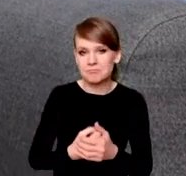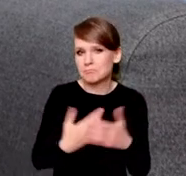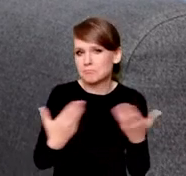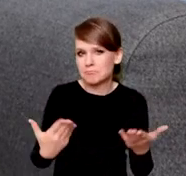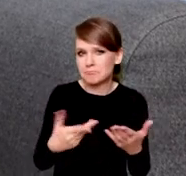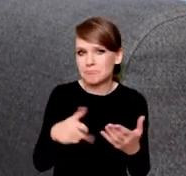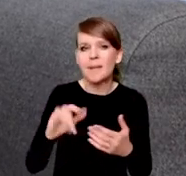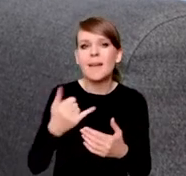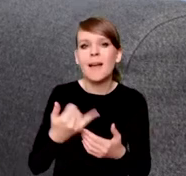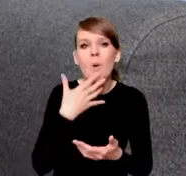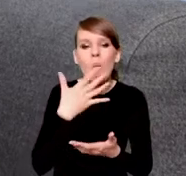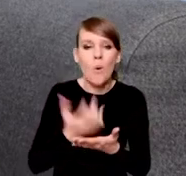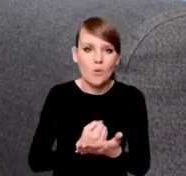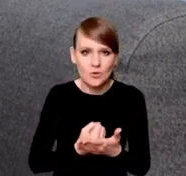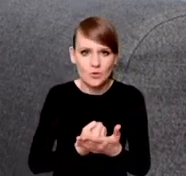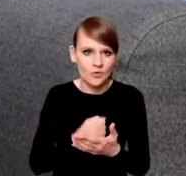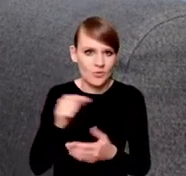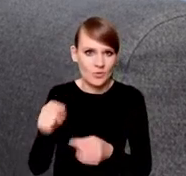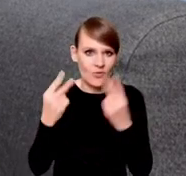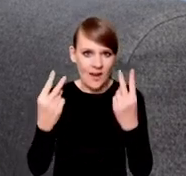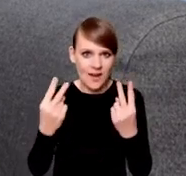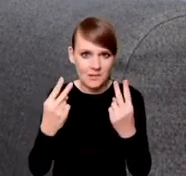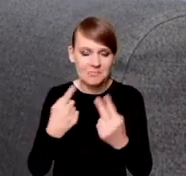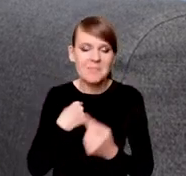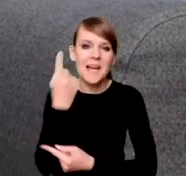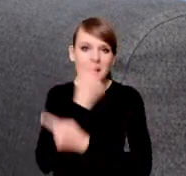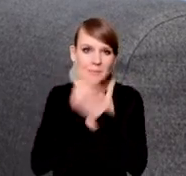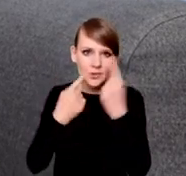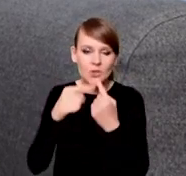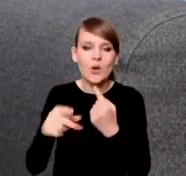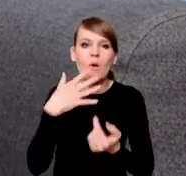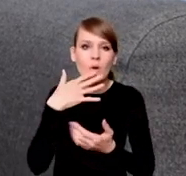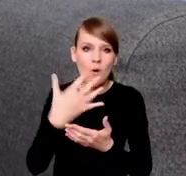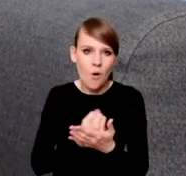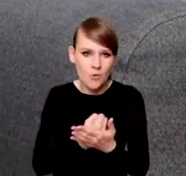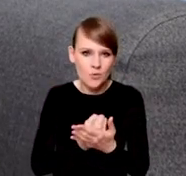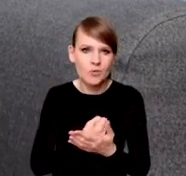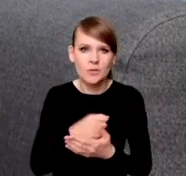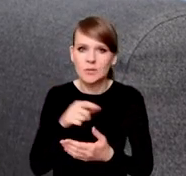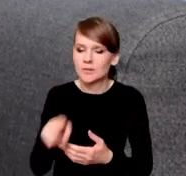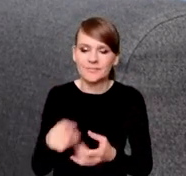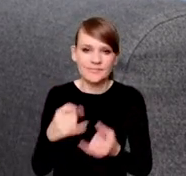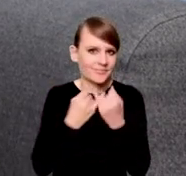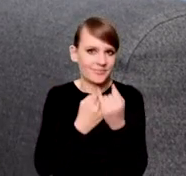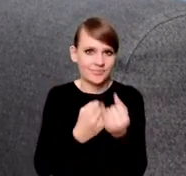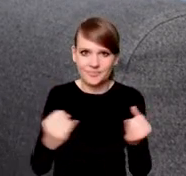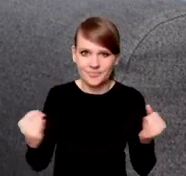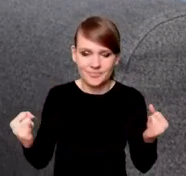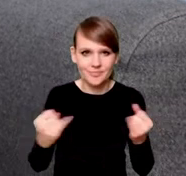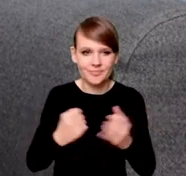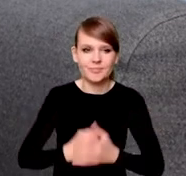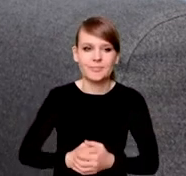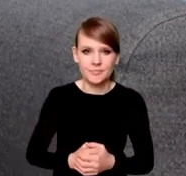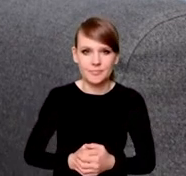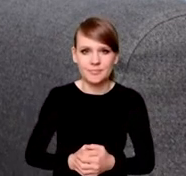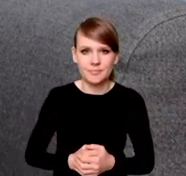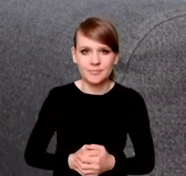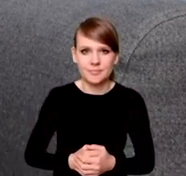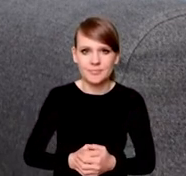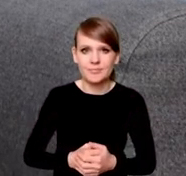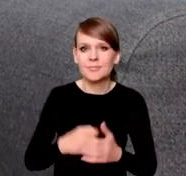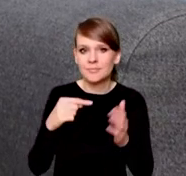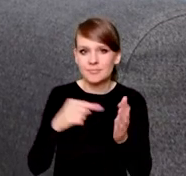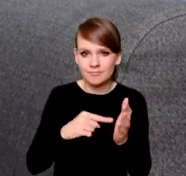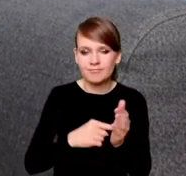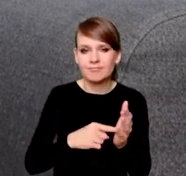szczególnie podkreślać. I myślę sobie, że te korzyści są naprawdę bardzo, bardzo różne. One są widoczne dla